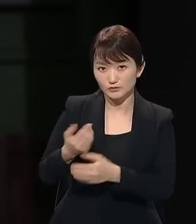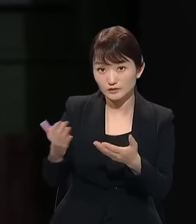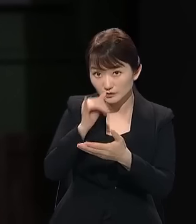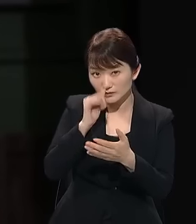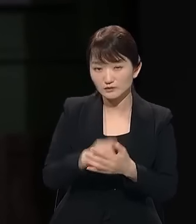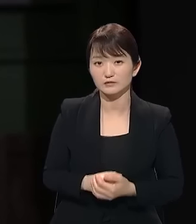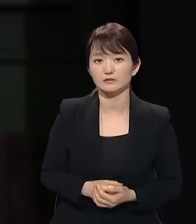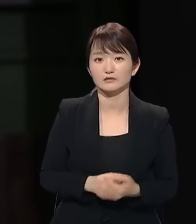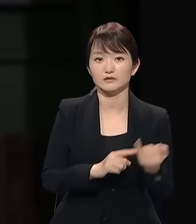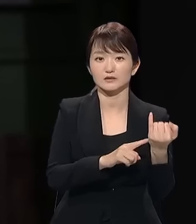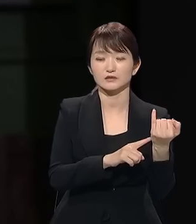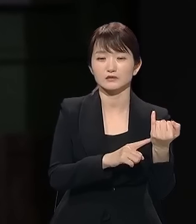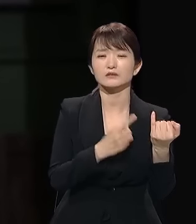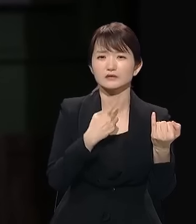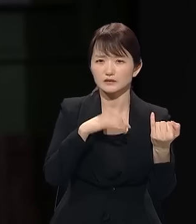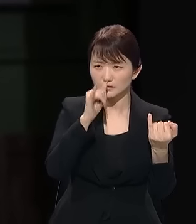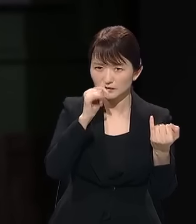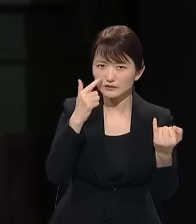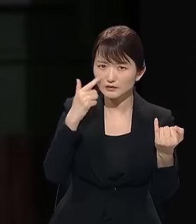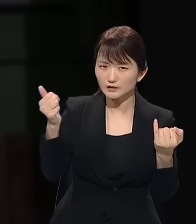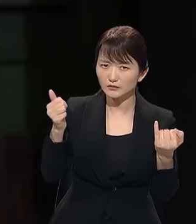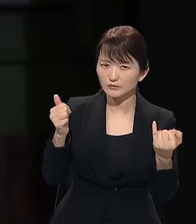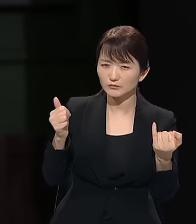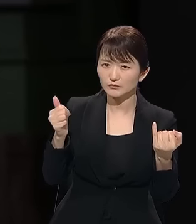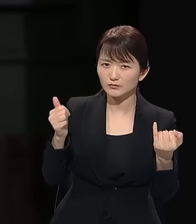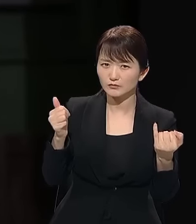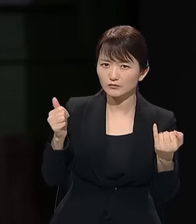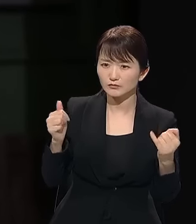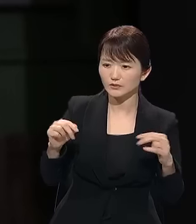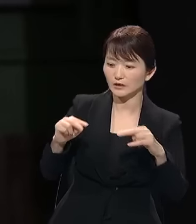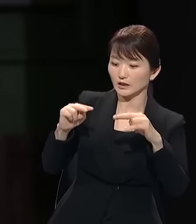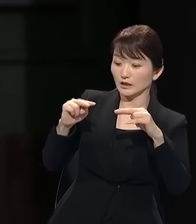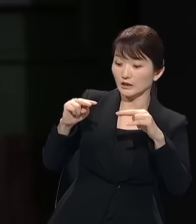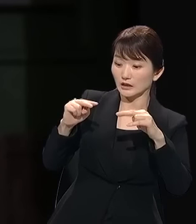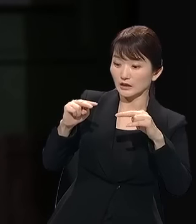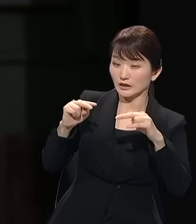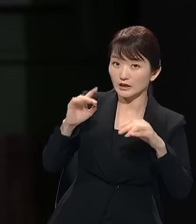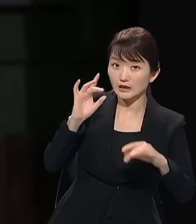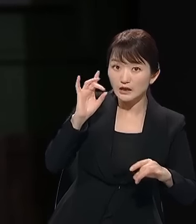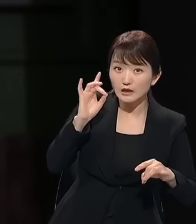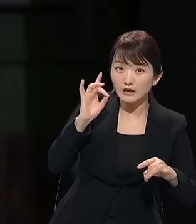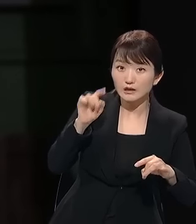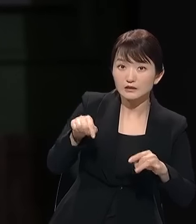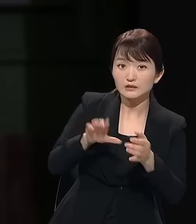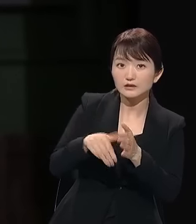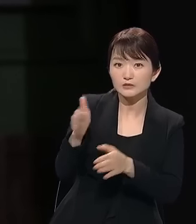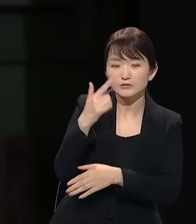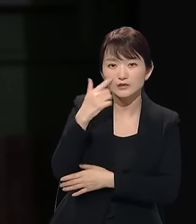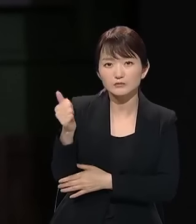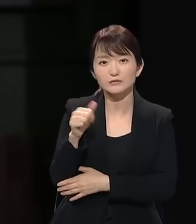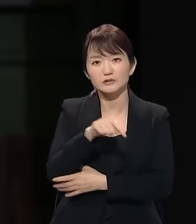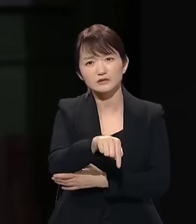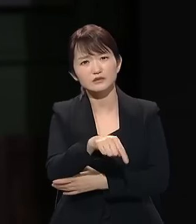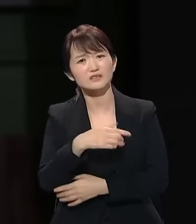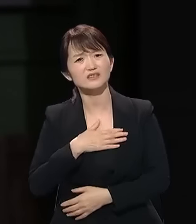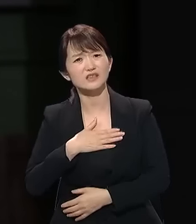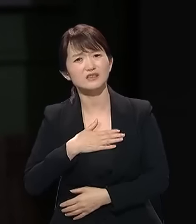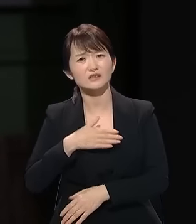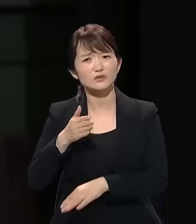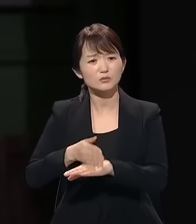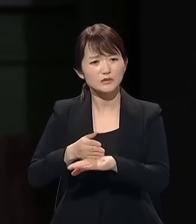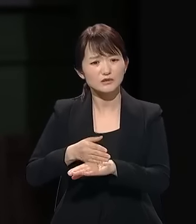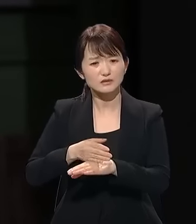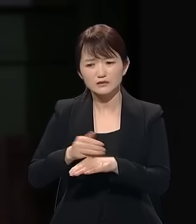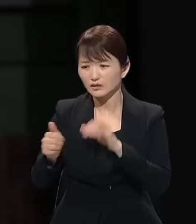하지만 제보자는 겪은 게 있다 보니까 아버지를 맞닥뜨리고 얼음처럼 얼어붙었다고 하는데요. 그런데 이때부터 아버지가 너는 왜 나에게